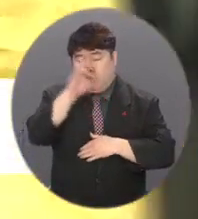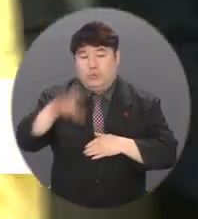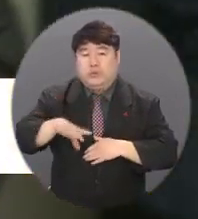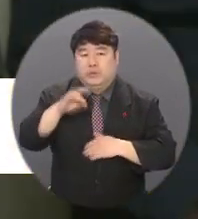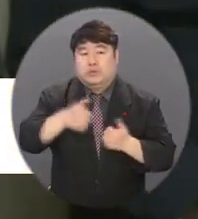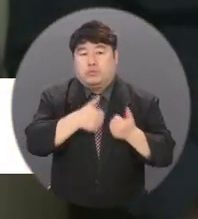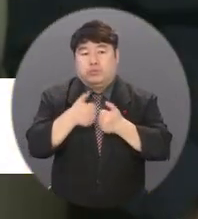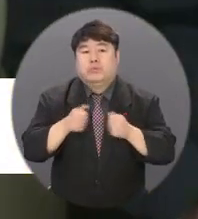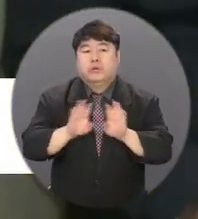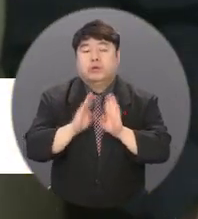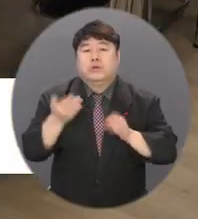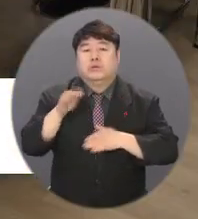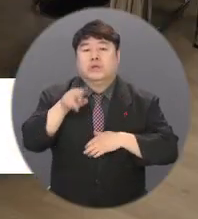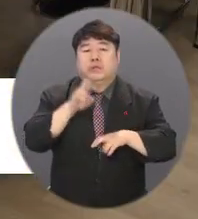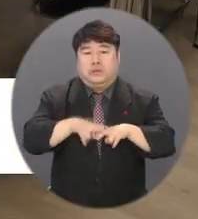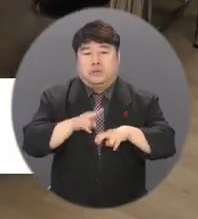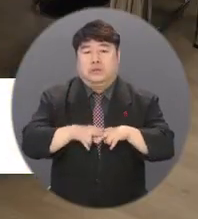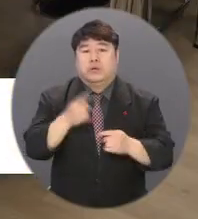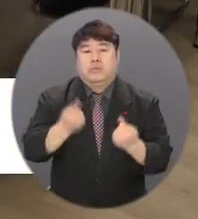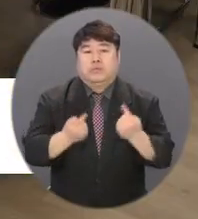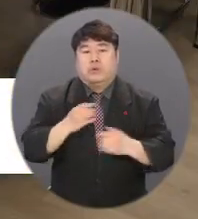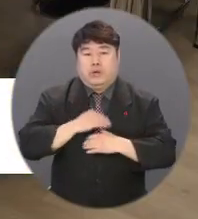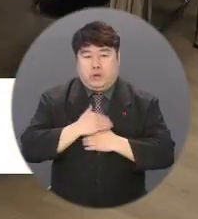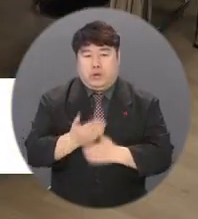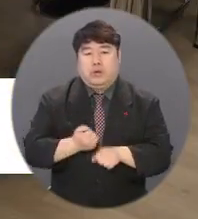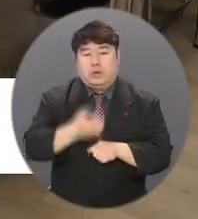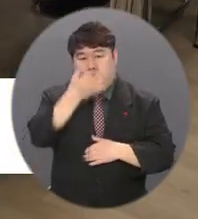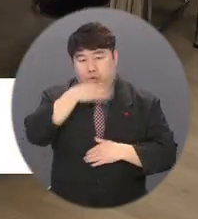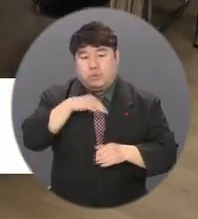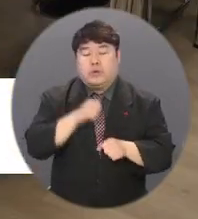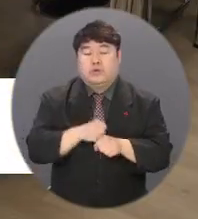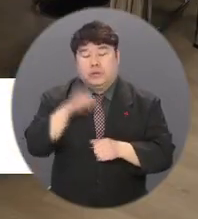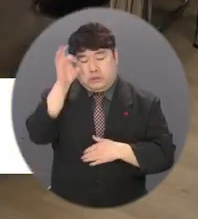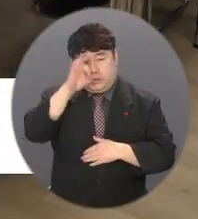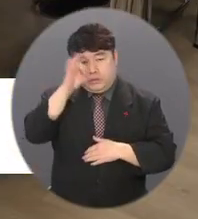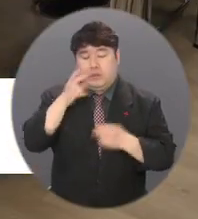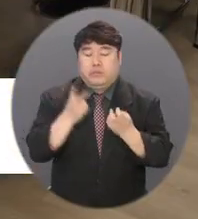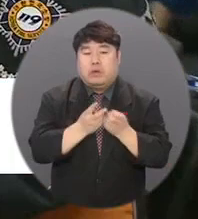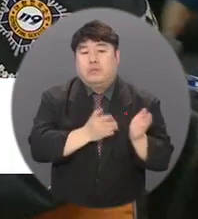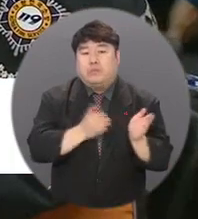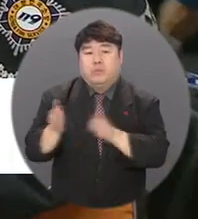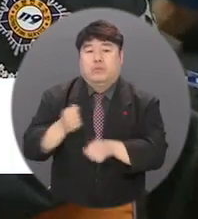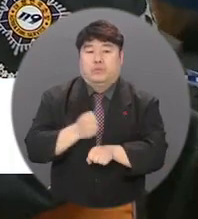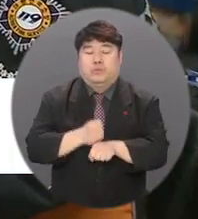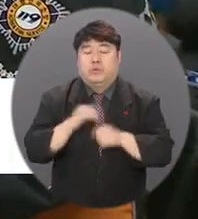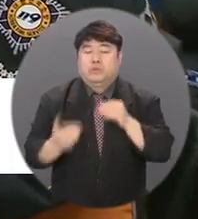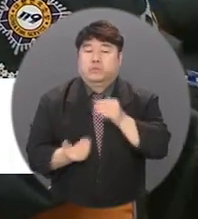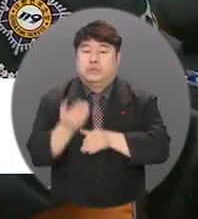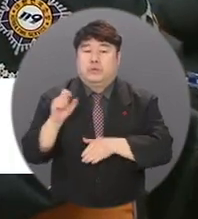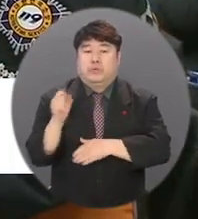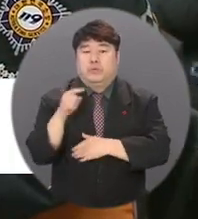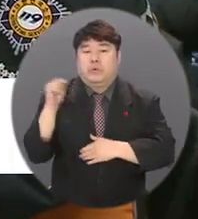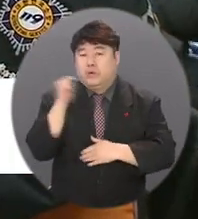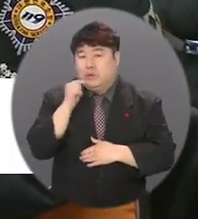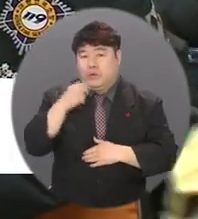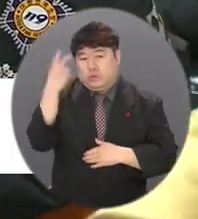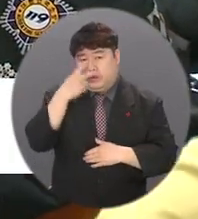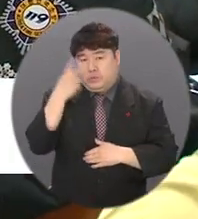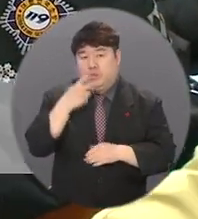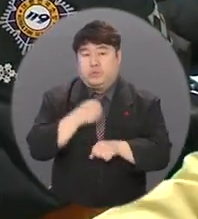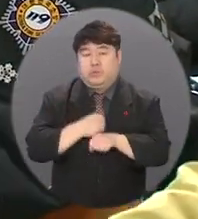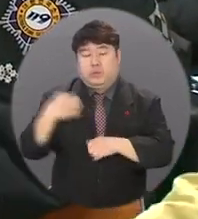회의가 열렸는데 이 자리에선 보다 안전하고 효율적인 수색 방안을 마련하고 사고 원인을 철저하게 조사 해